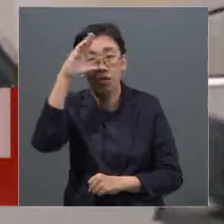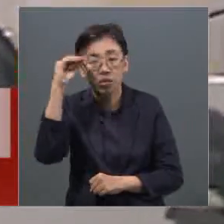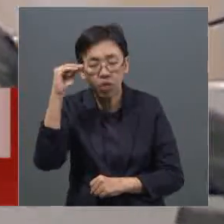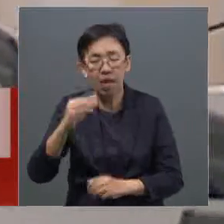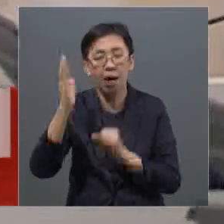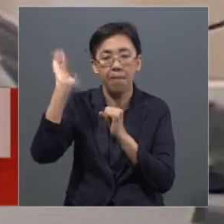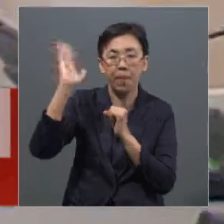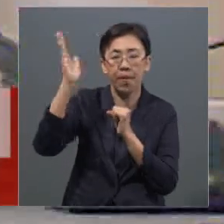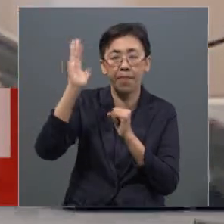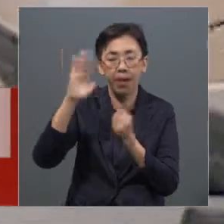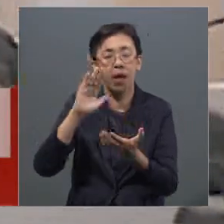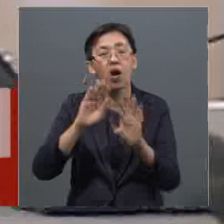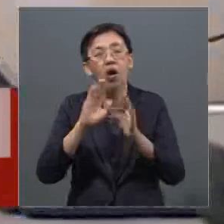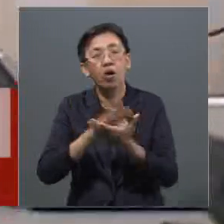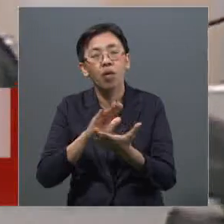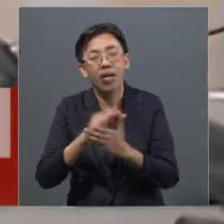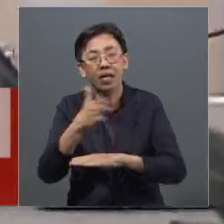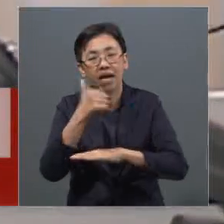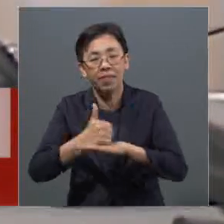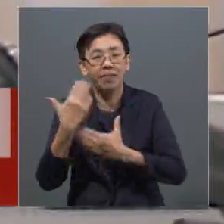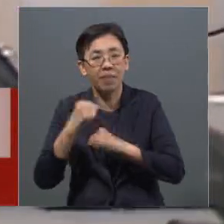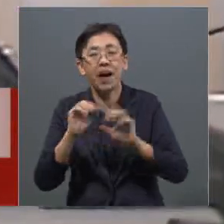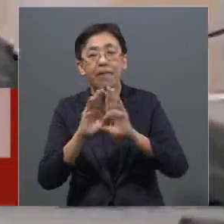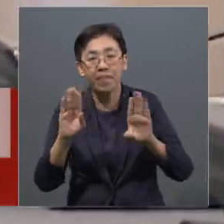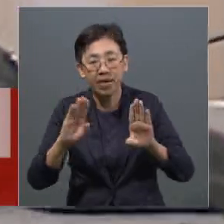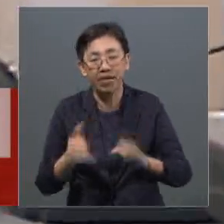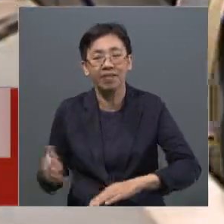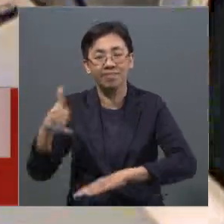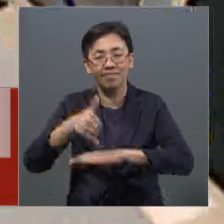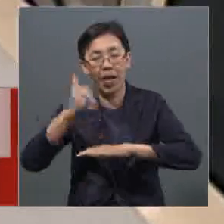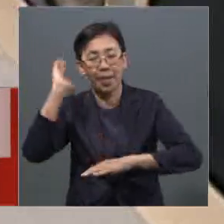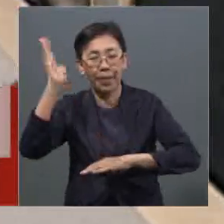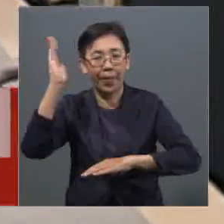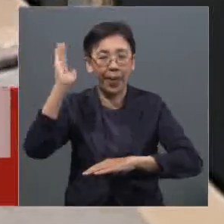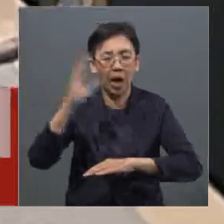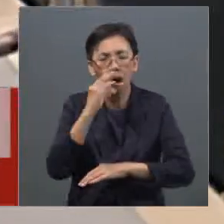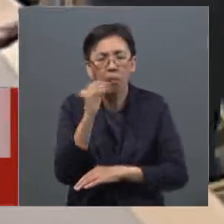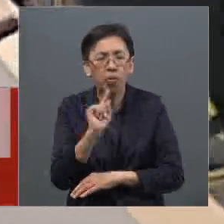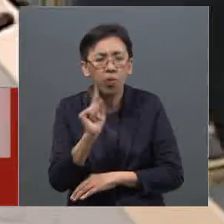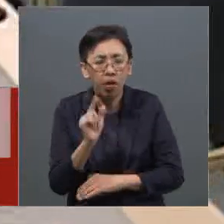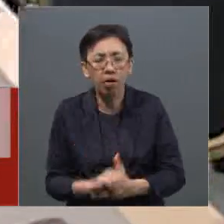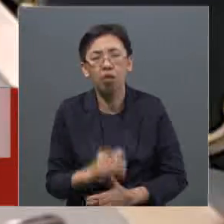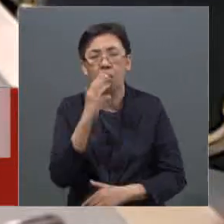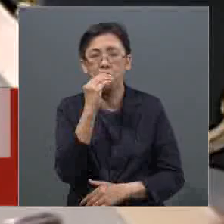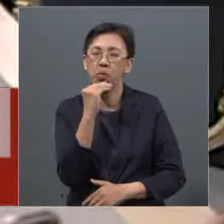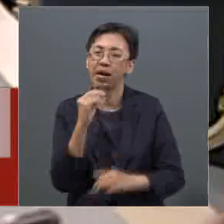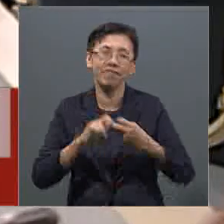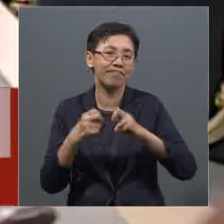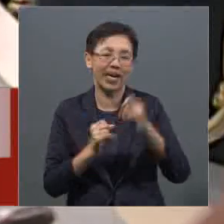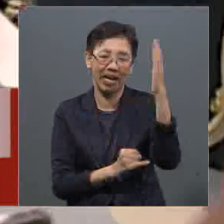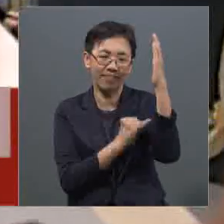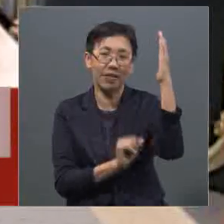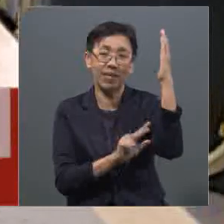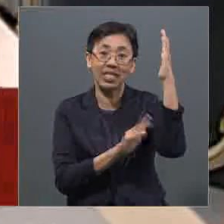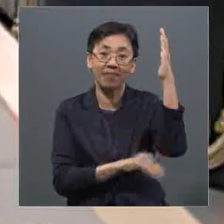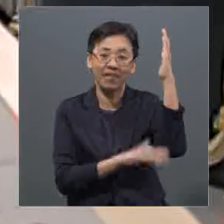บรรยายเปิดโรงเรียนการเมืองของพรรคประชาธิปัตย์แล้วก็ขึ้นพูดนะมีข้อความตอนนึงพูดทำนองประประณว่าปัญหาใน 3จังหวัดชายแดน